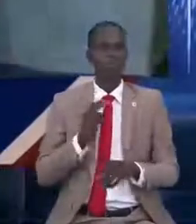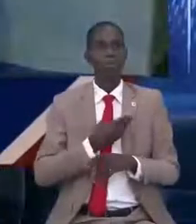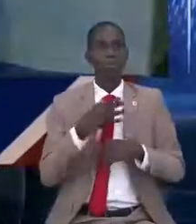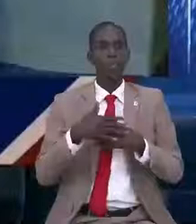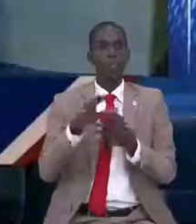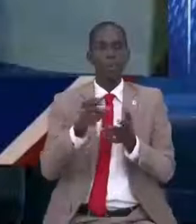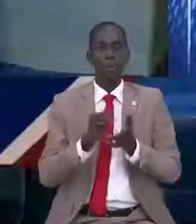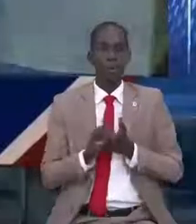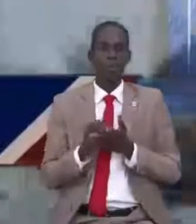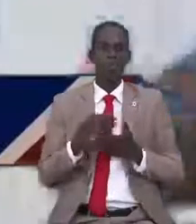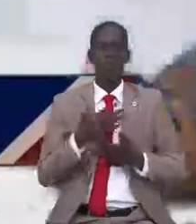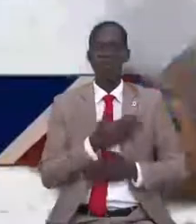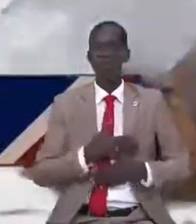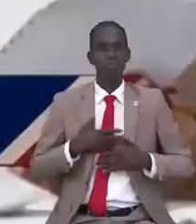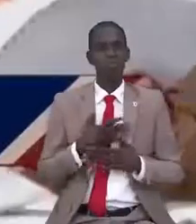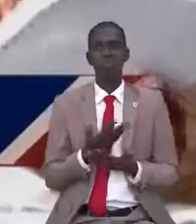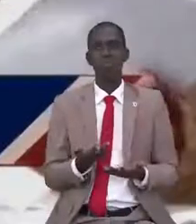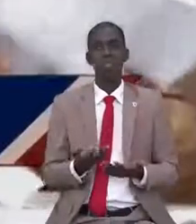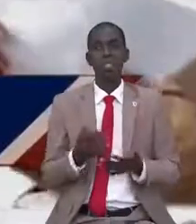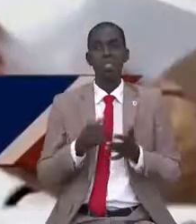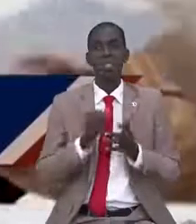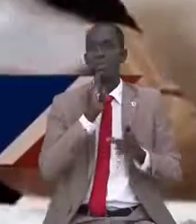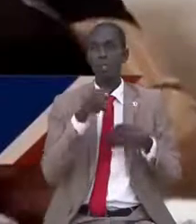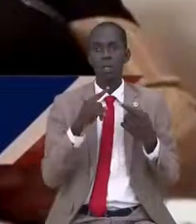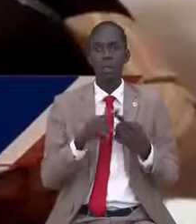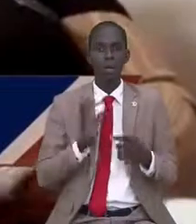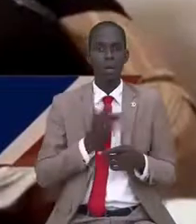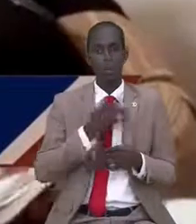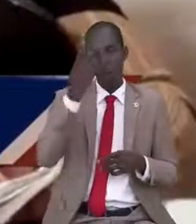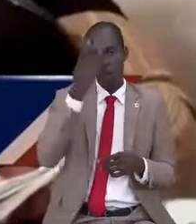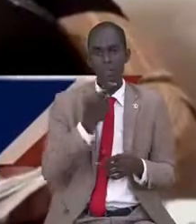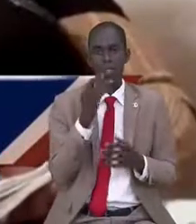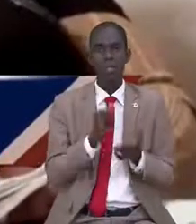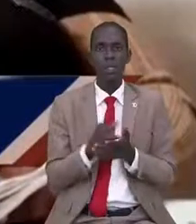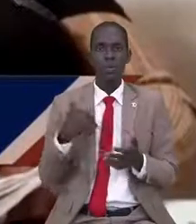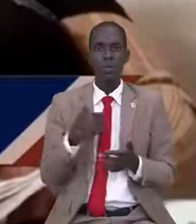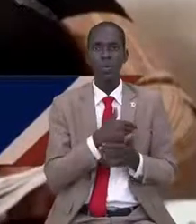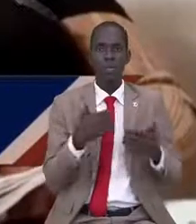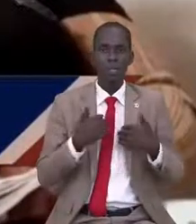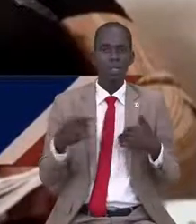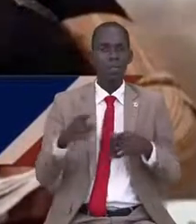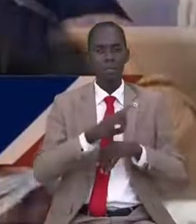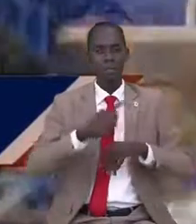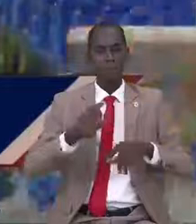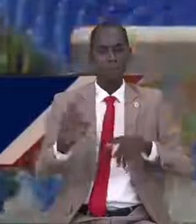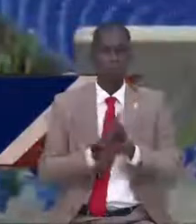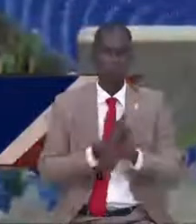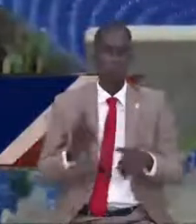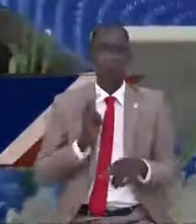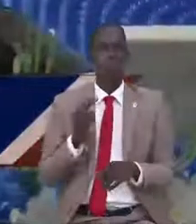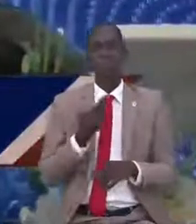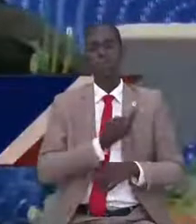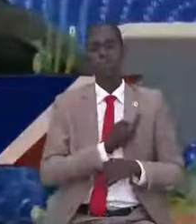nous châtiaient pour peu de jours, comme ils le trouvent bon. Cela parle de nos parents qui